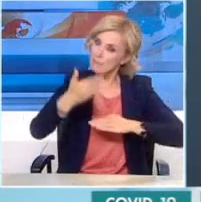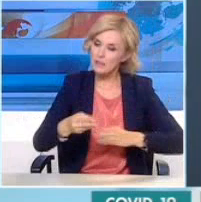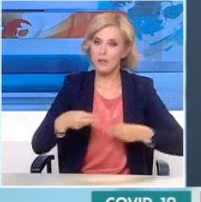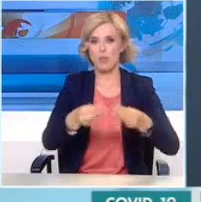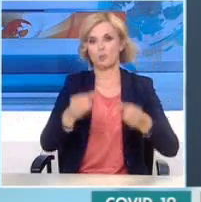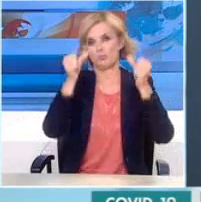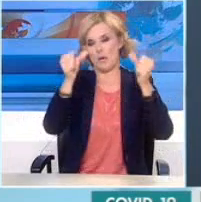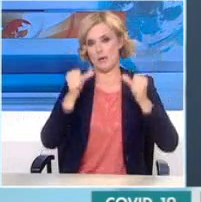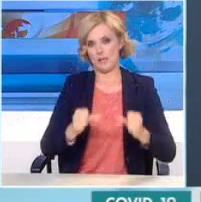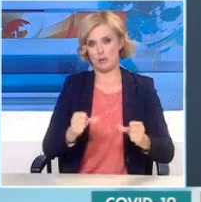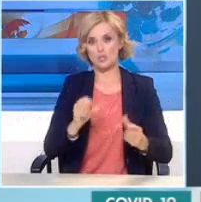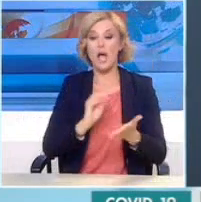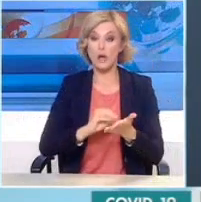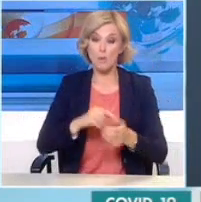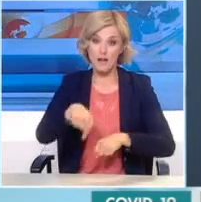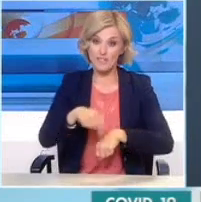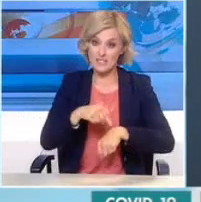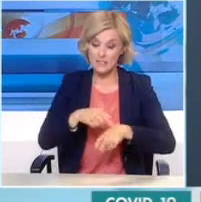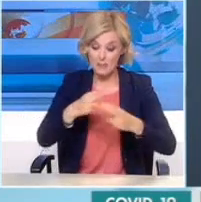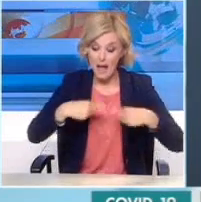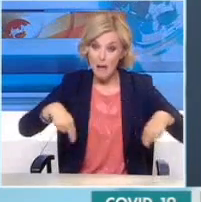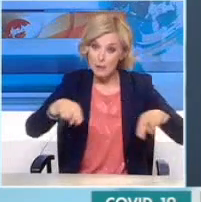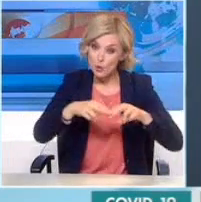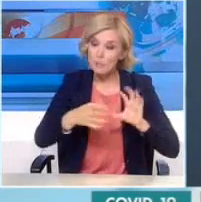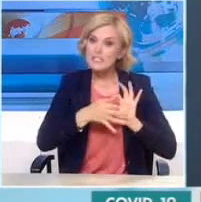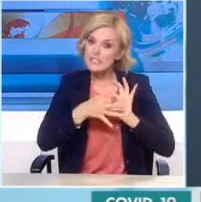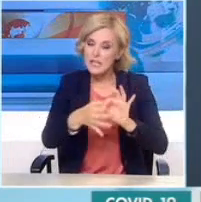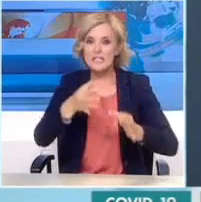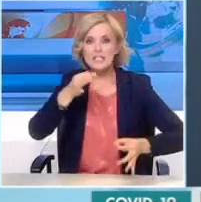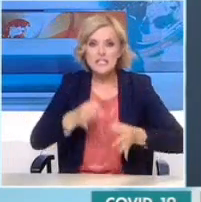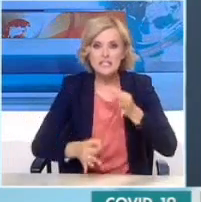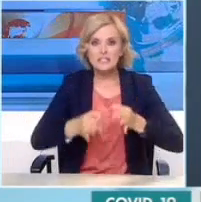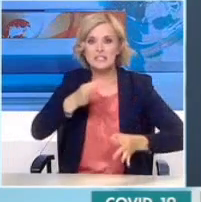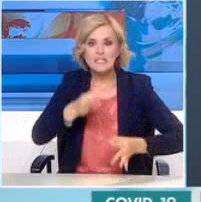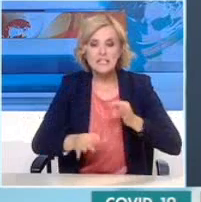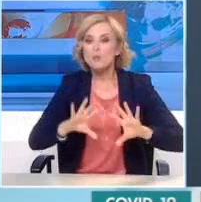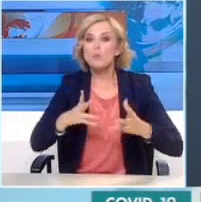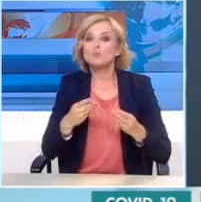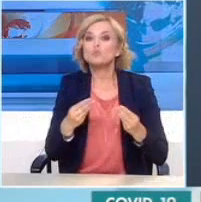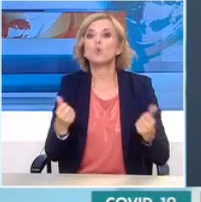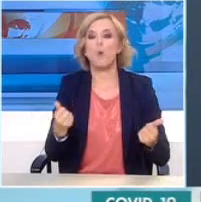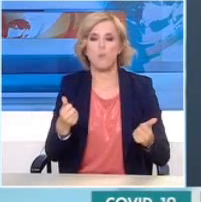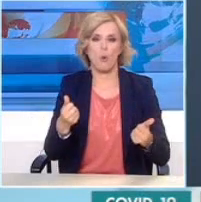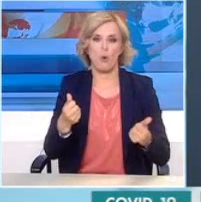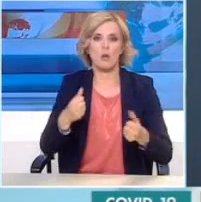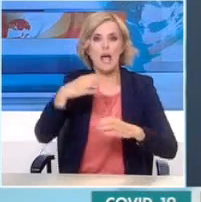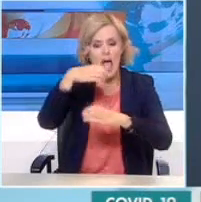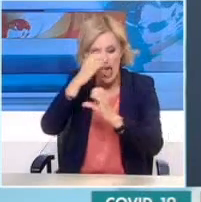Και η Επιτροπή συνεχίζει αυτή τη στιγμή τη συζήτηση σχετικά με την επέκταση των εργαστηριακών κριτηρίων διάγνωσης και άλλα θέματα.